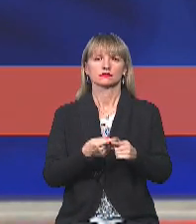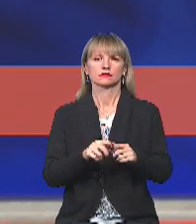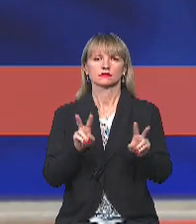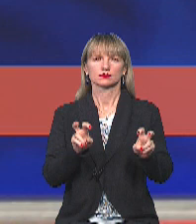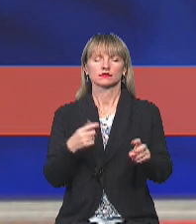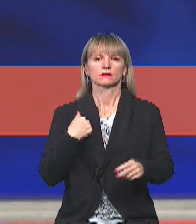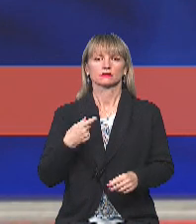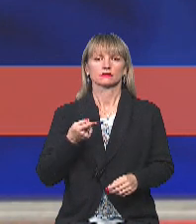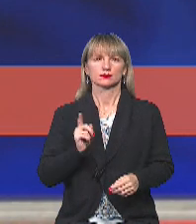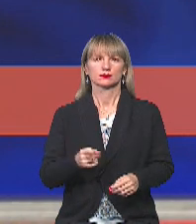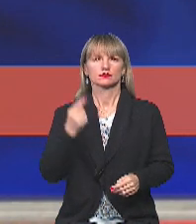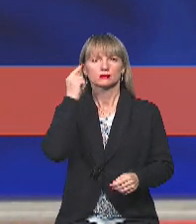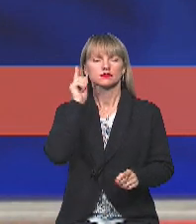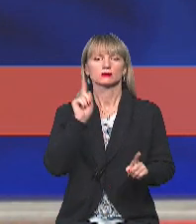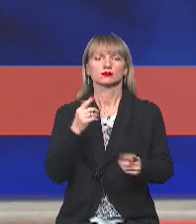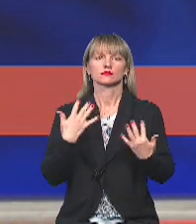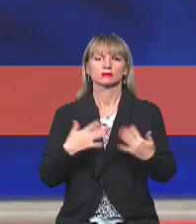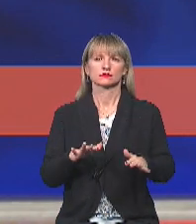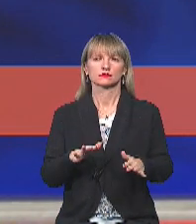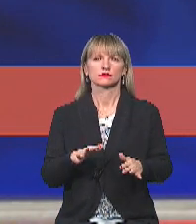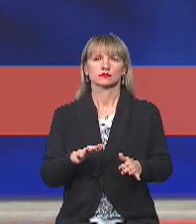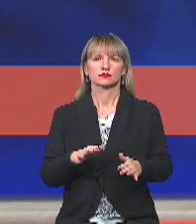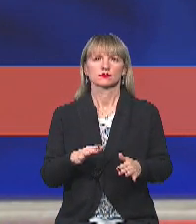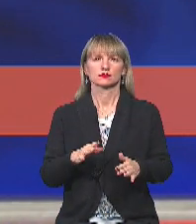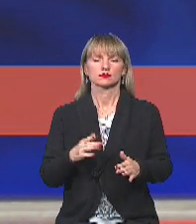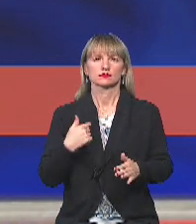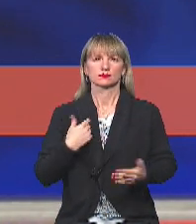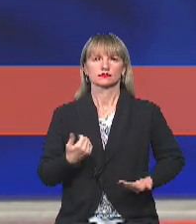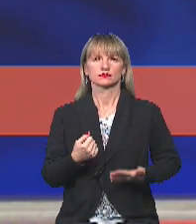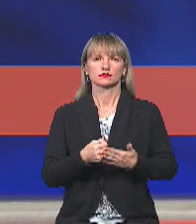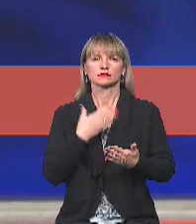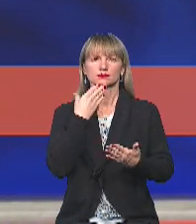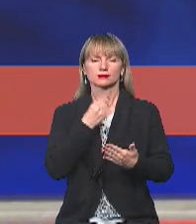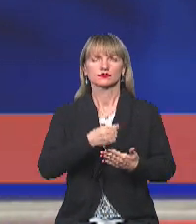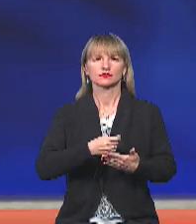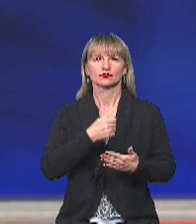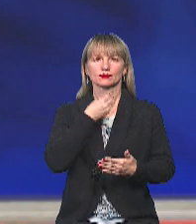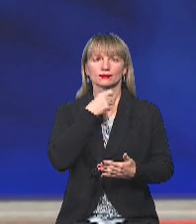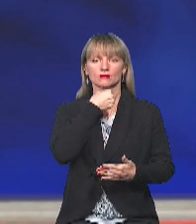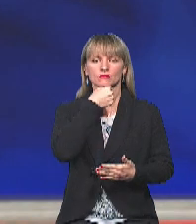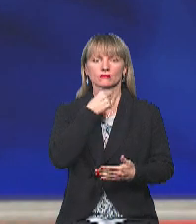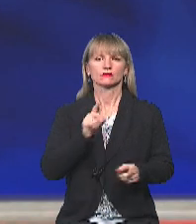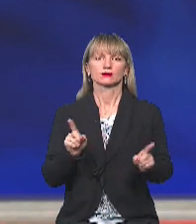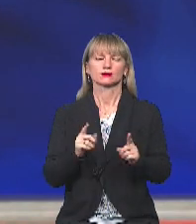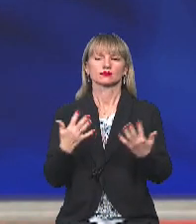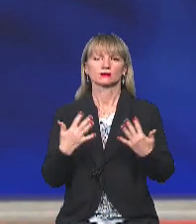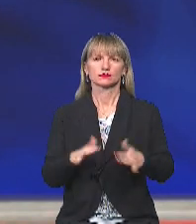Я насправді думала, що вже доживши до свого віку, ну не надто великого, але що